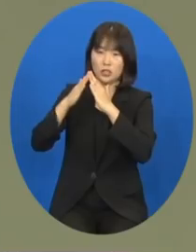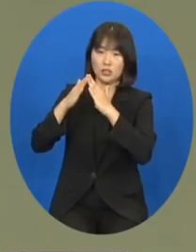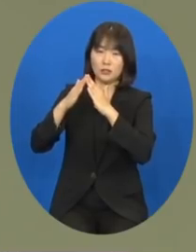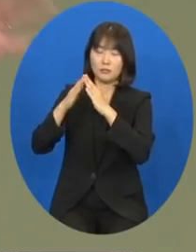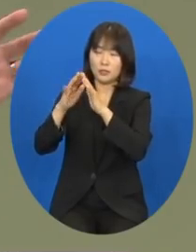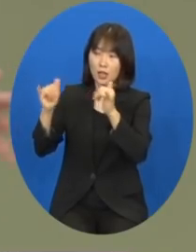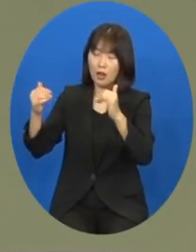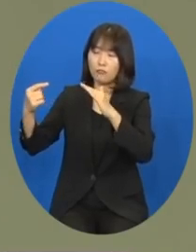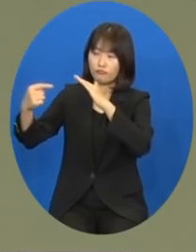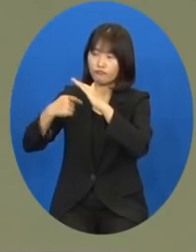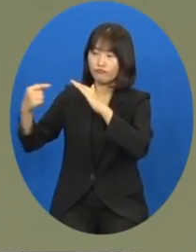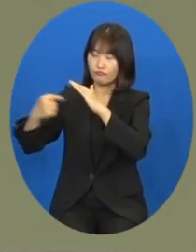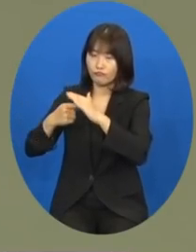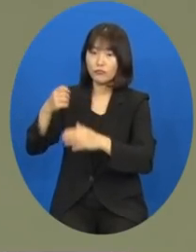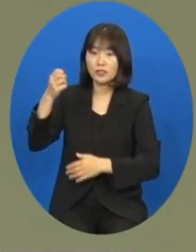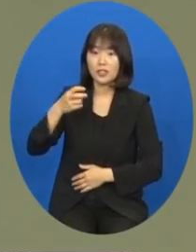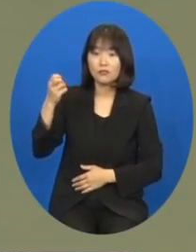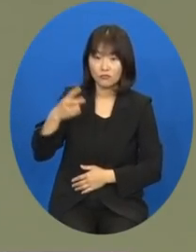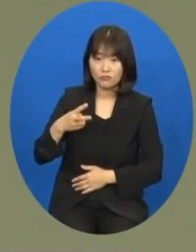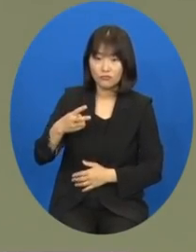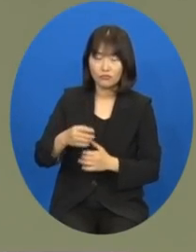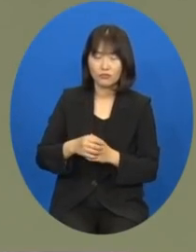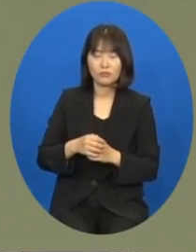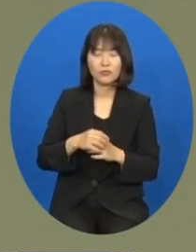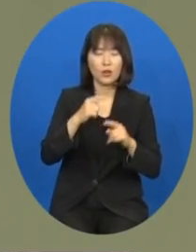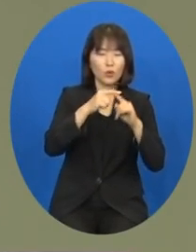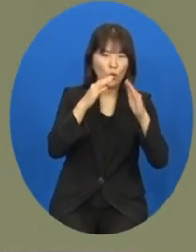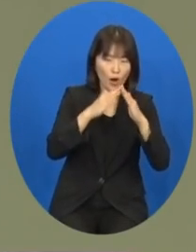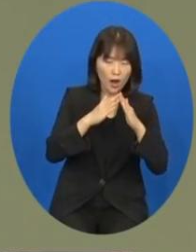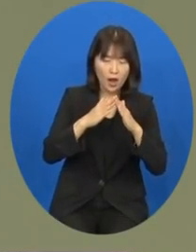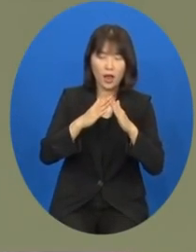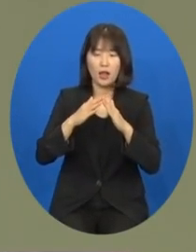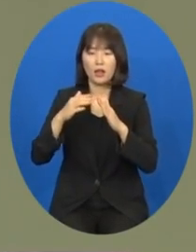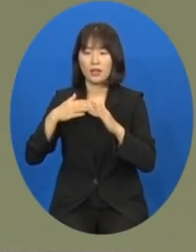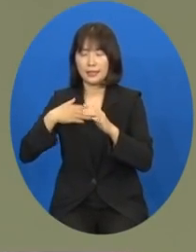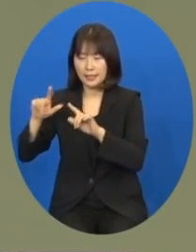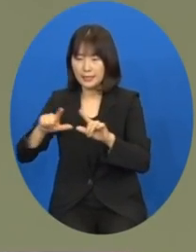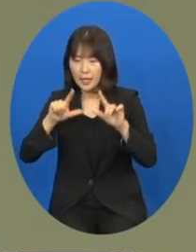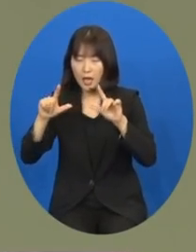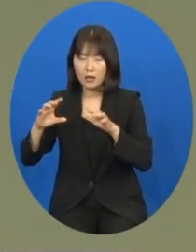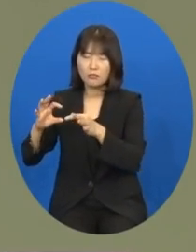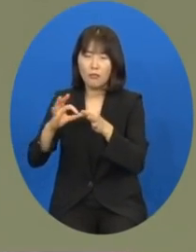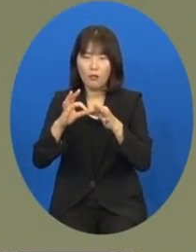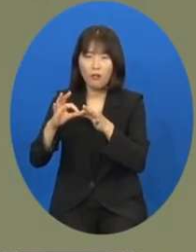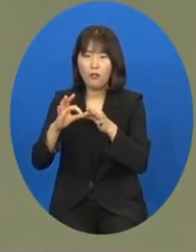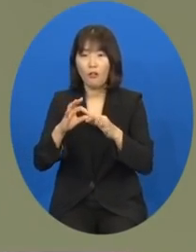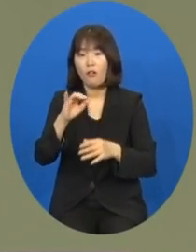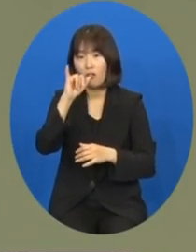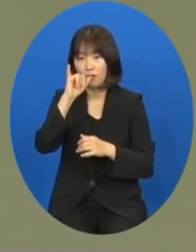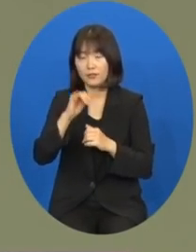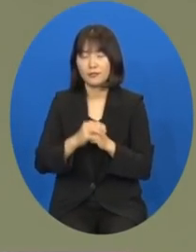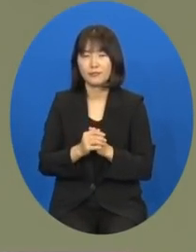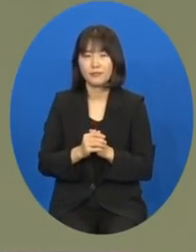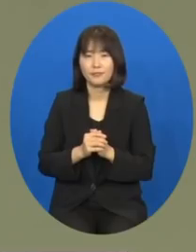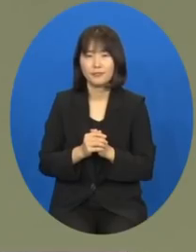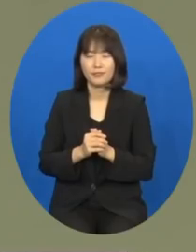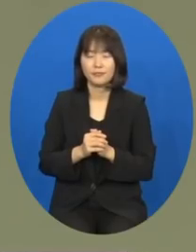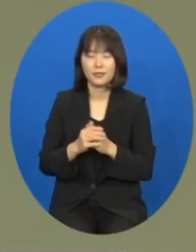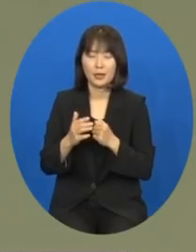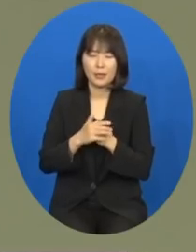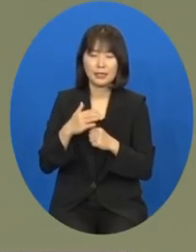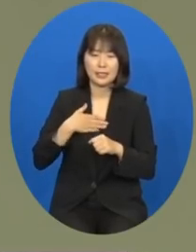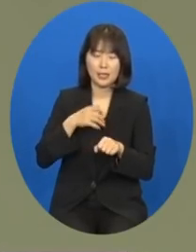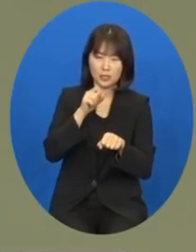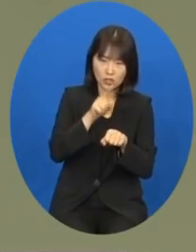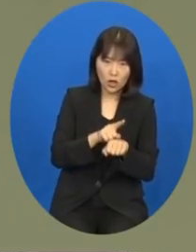교회와 삶이다 거의 킥 연결되어 있습니다 이민 표현 그러다 보니까 정말 저의 성격이 나 저희 취미나